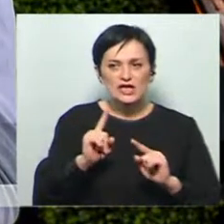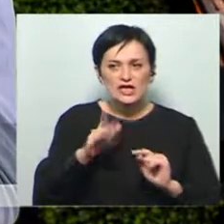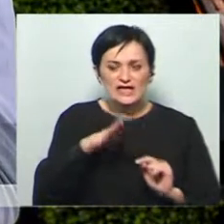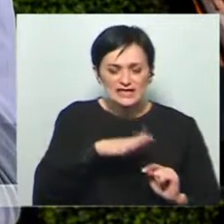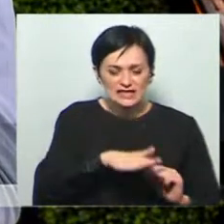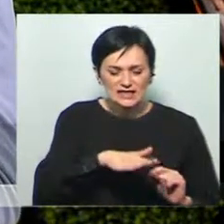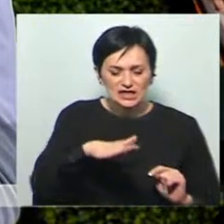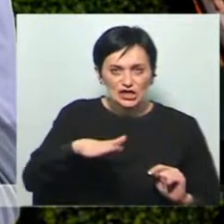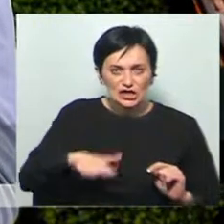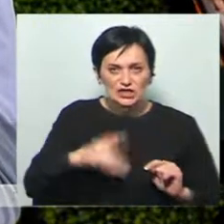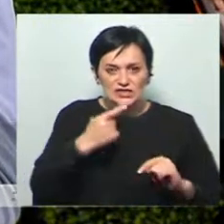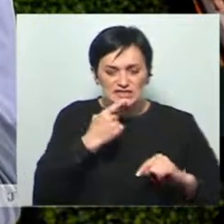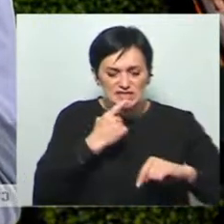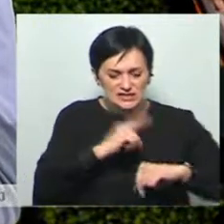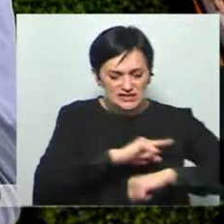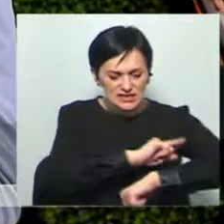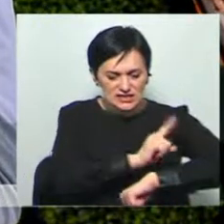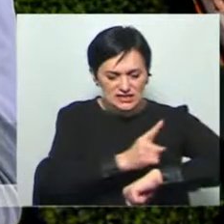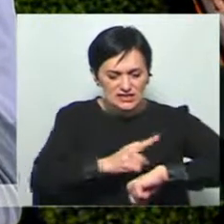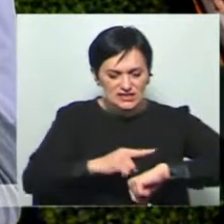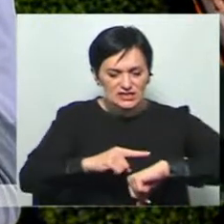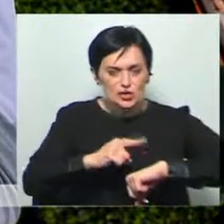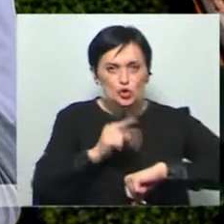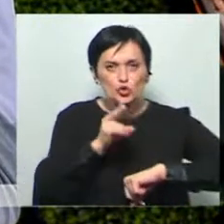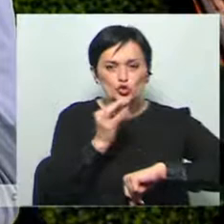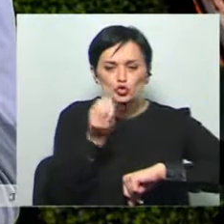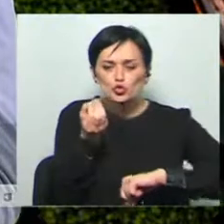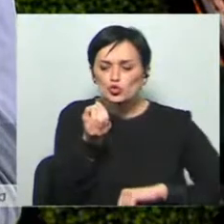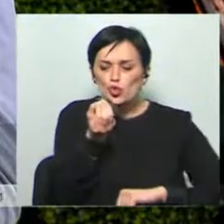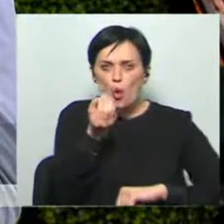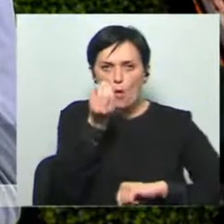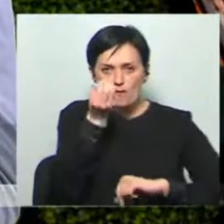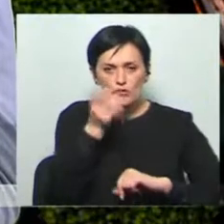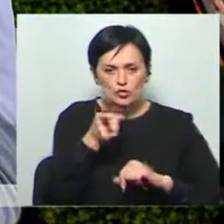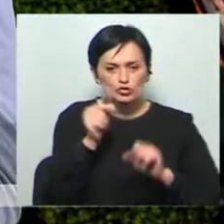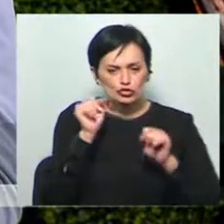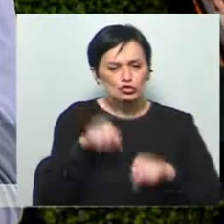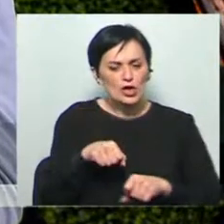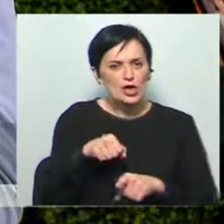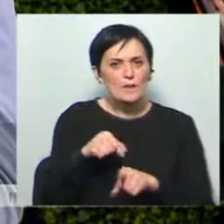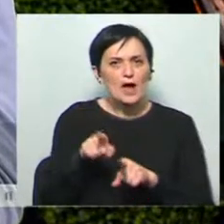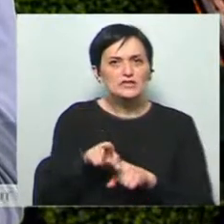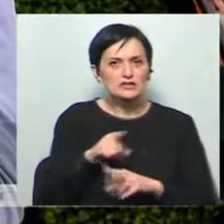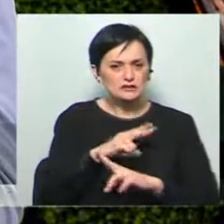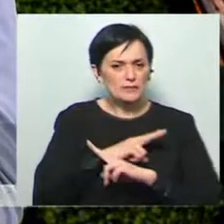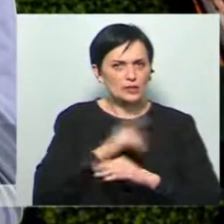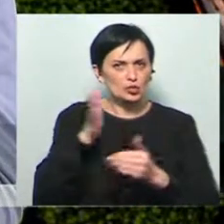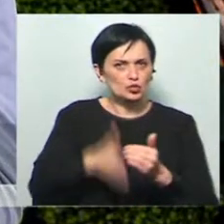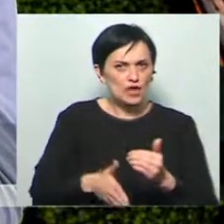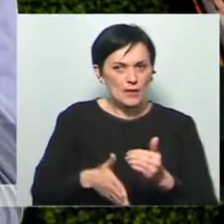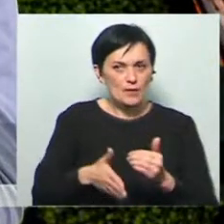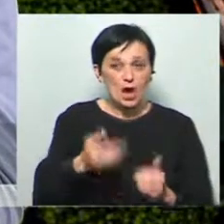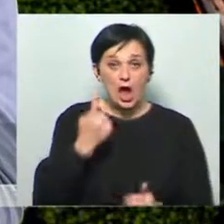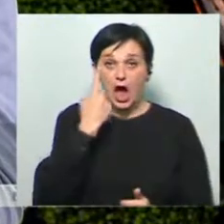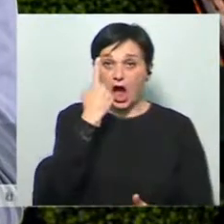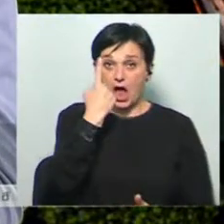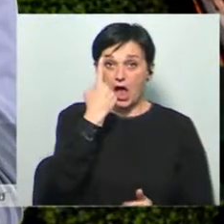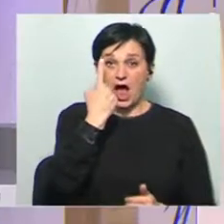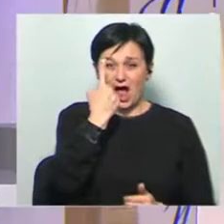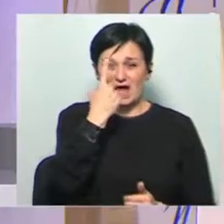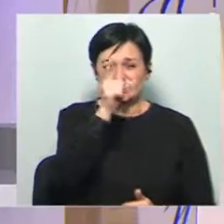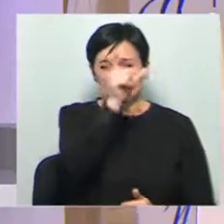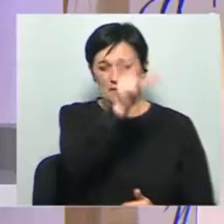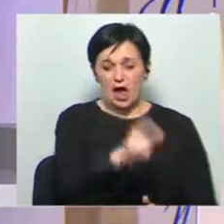კიდურის სიძარღვის თრომბირება. რაც შეიძლება ძალიან ფატალურად დამთავრდეს ესეთი პაციენტი. მე ყოველ დღე ერჭიქა ღვინოს სვამო,